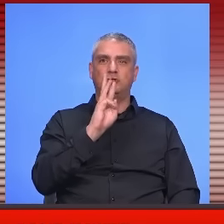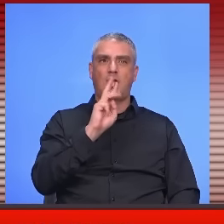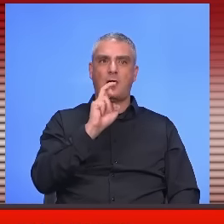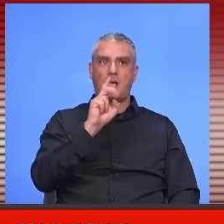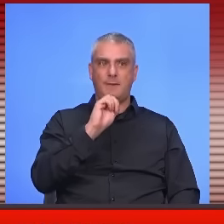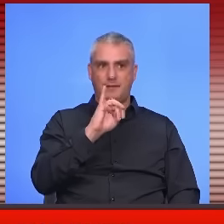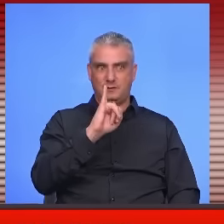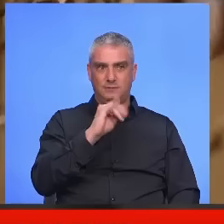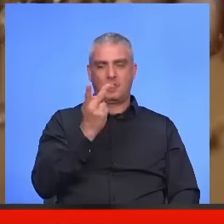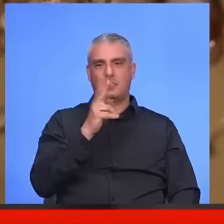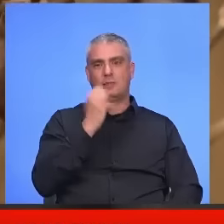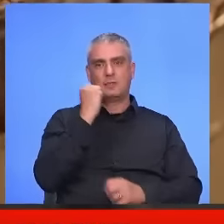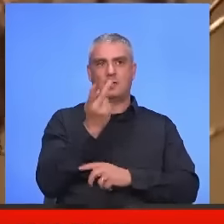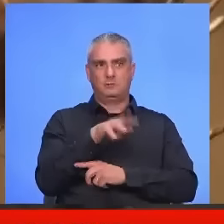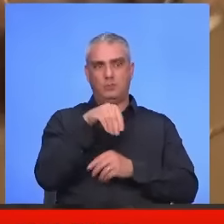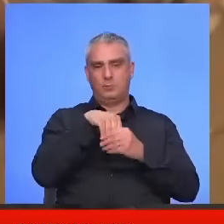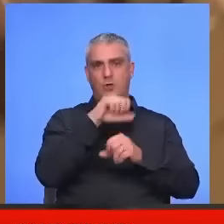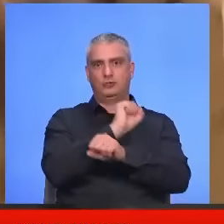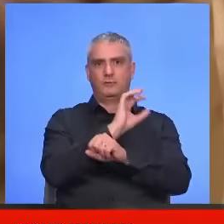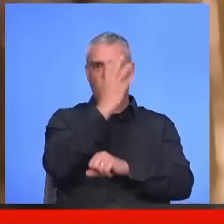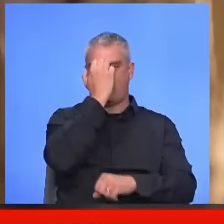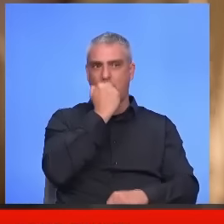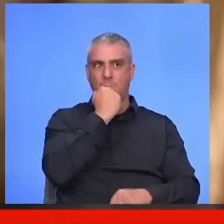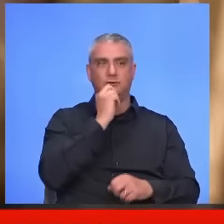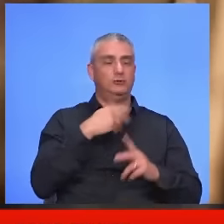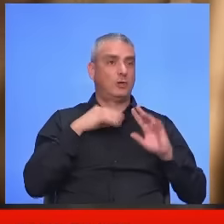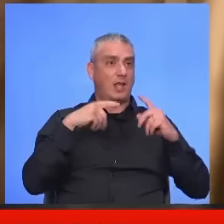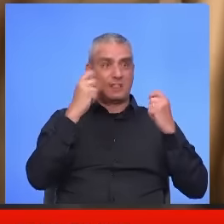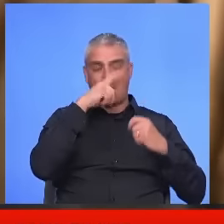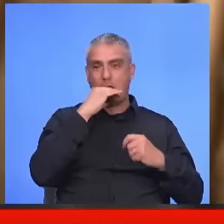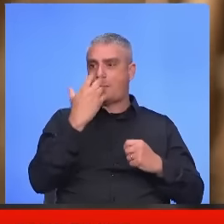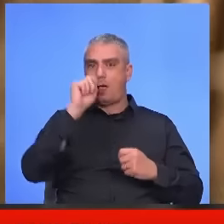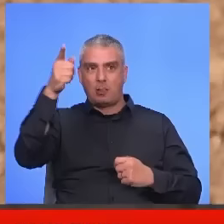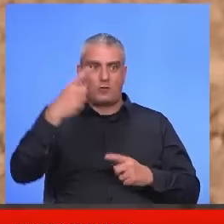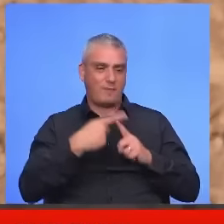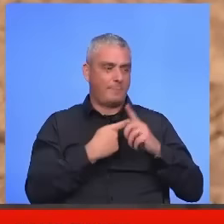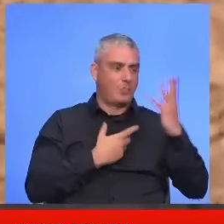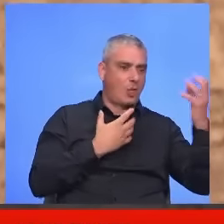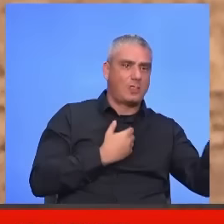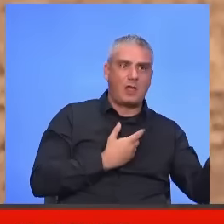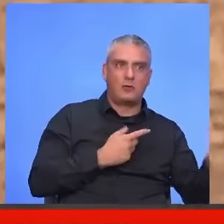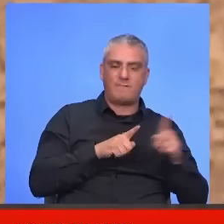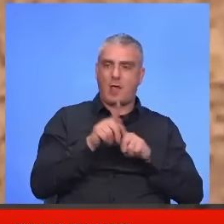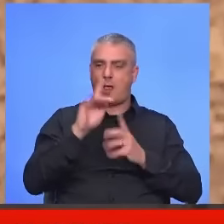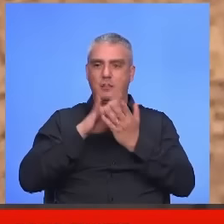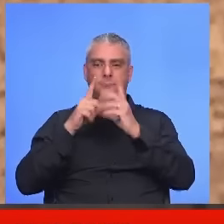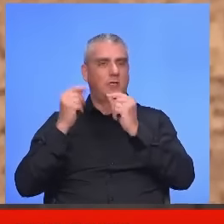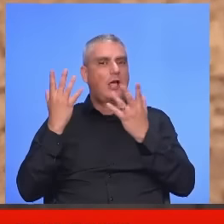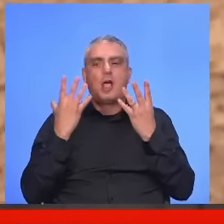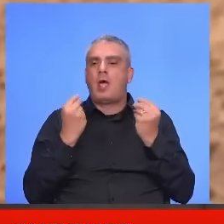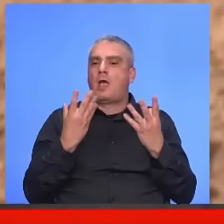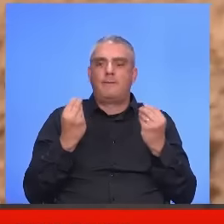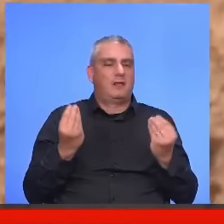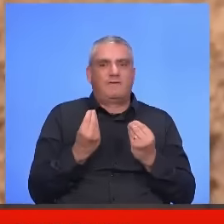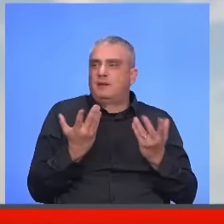שרעבי נרצחו בשבי חמאס. יש לנו חניכים שהאבא חטוף, שהבן דוד חטוף, שהאח בעזה. יש המון המון דברים